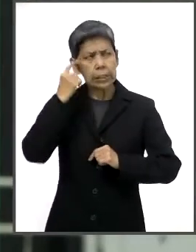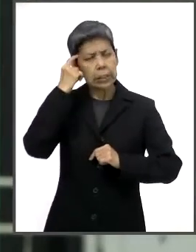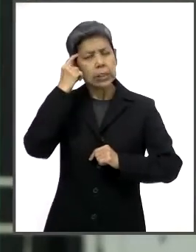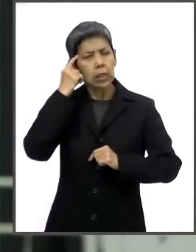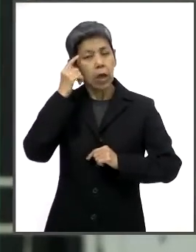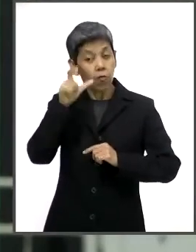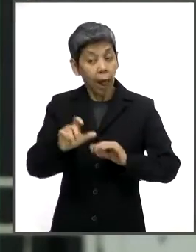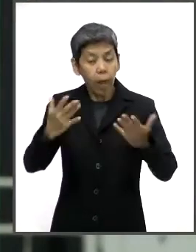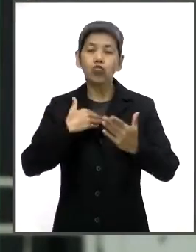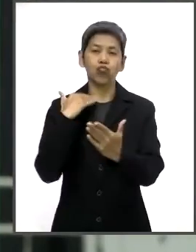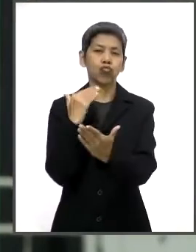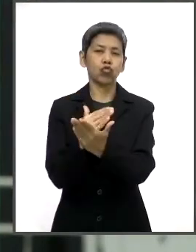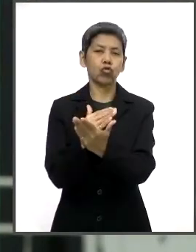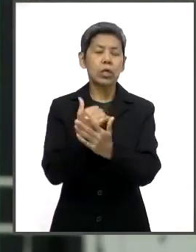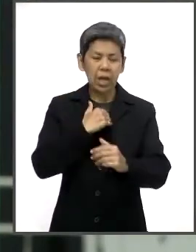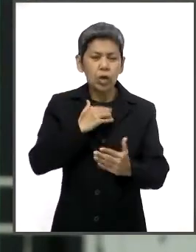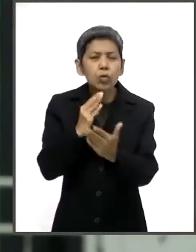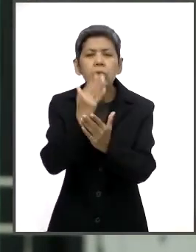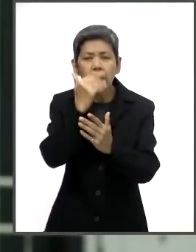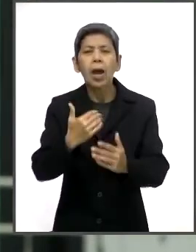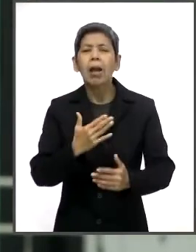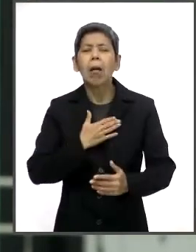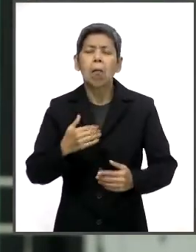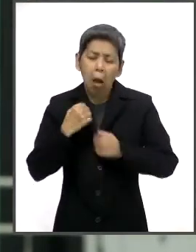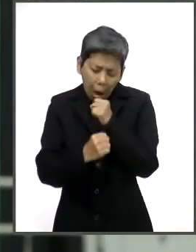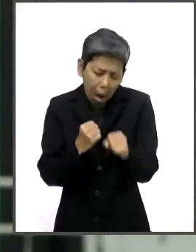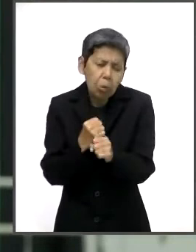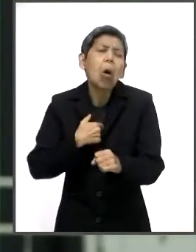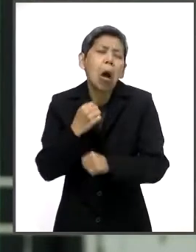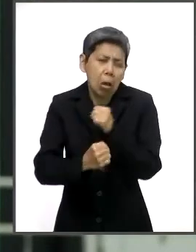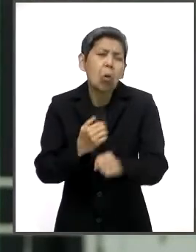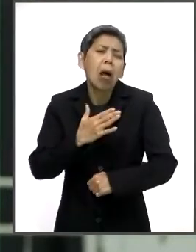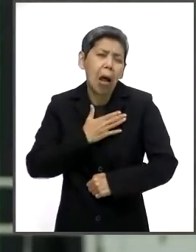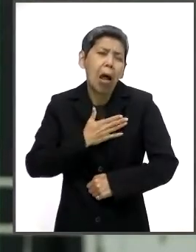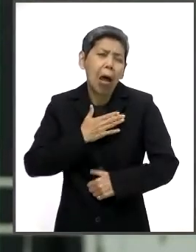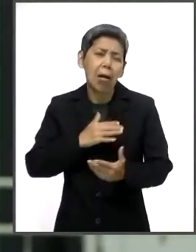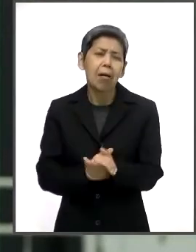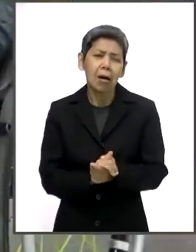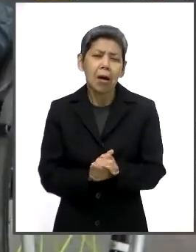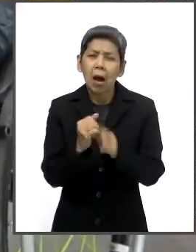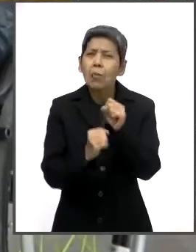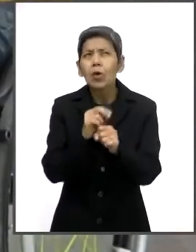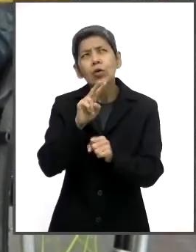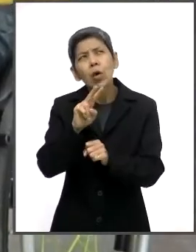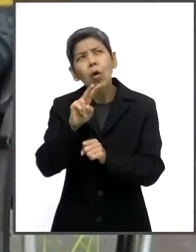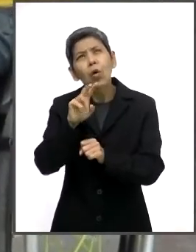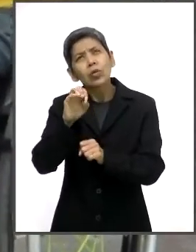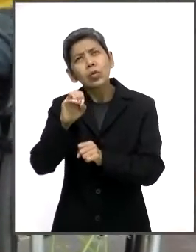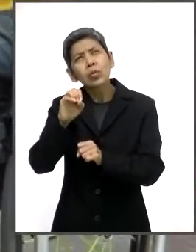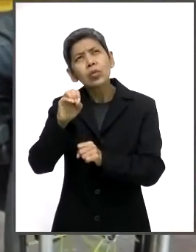าจะหยุดแล้วตอนนั้นสิ่งที่ต้องหยุดเพราะว่าด้วยสังขารค่ะเพราะว่าพอปี